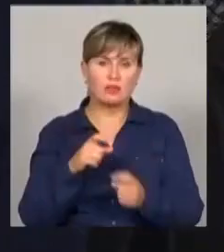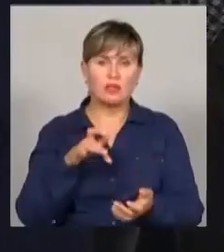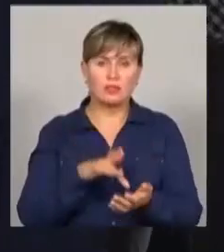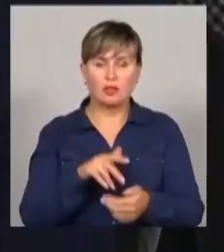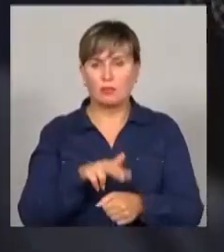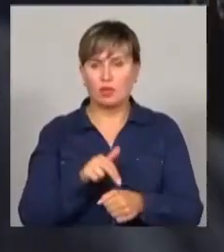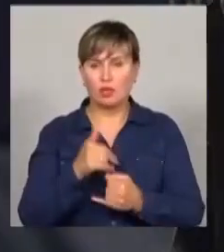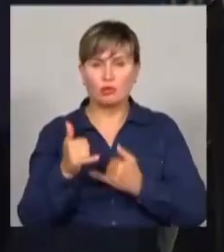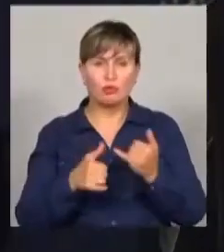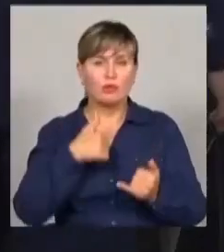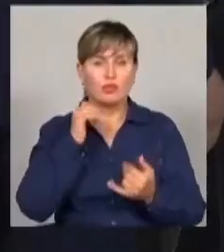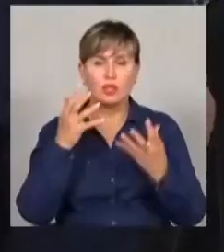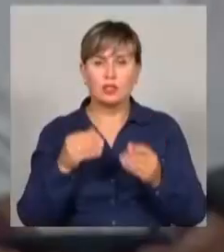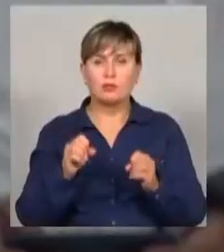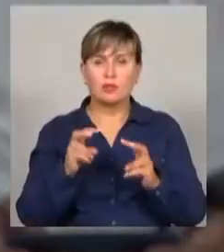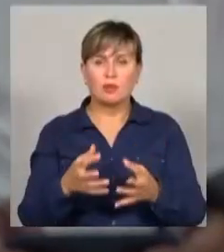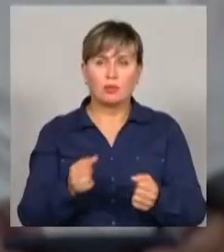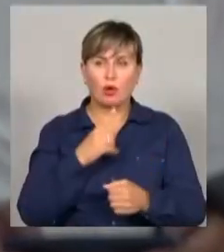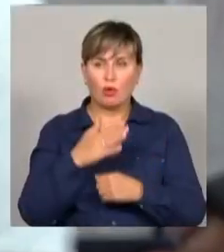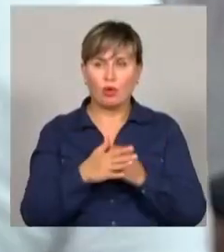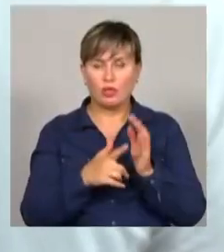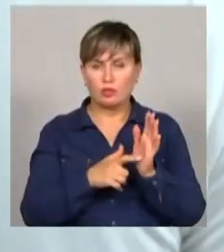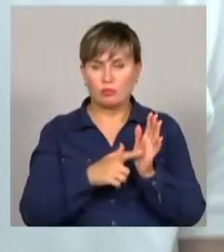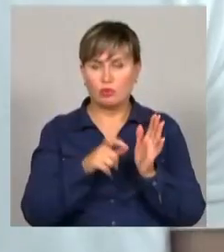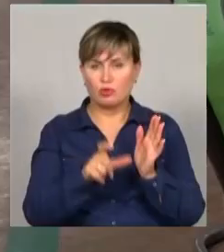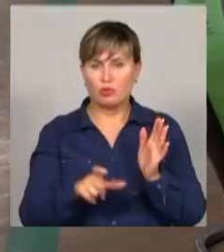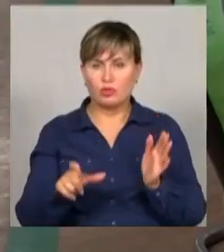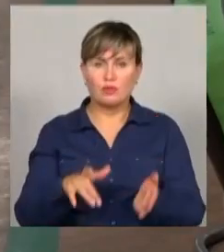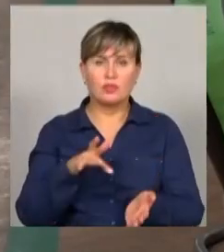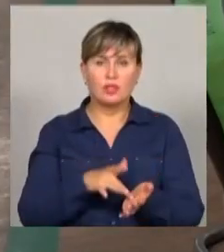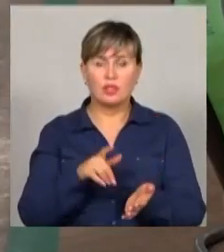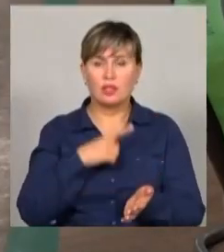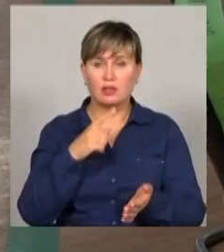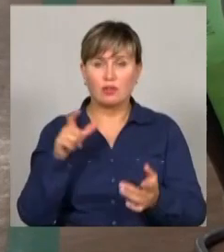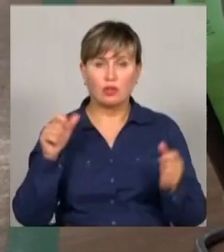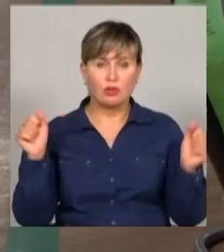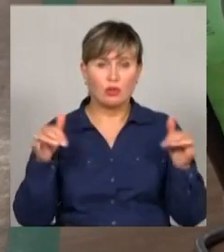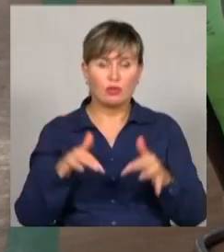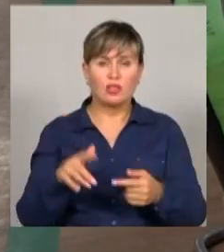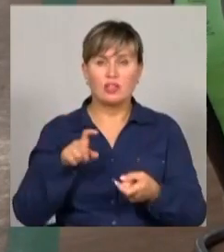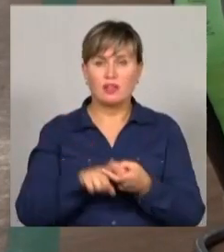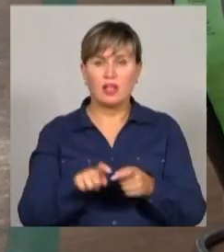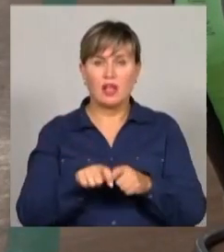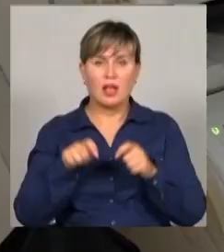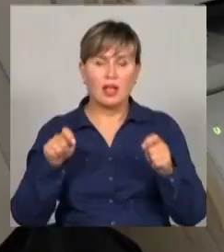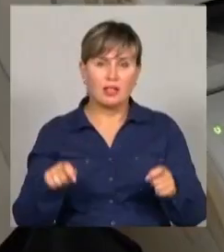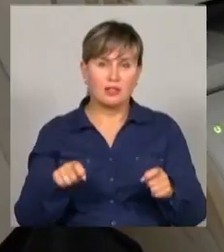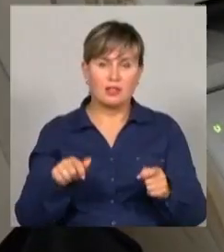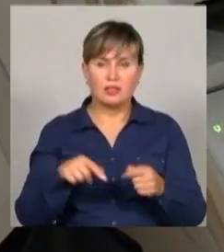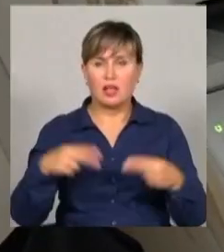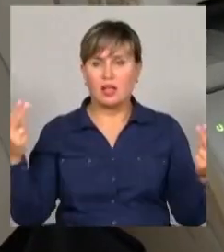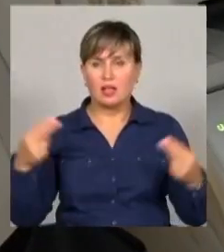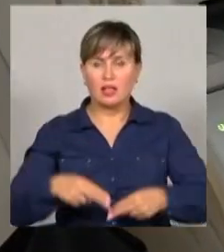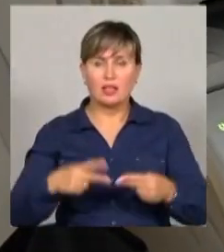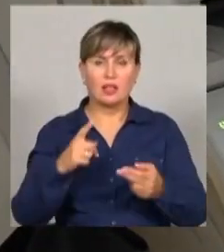миграционных услуг. За вчерашний день специалисты приняли около 700 человек. В центре считают, что наплыв иностранных граждан связан с открытием сухопутных границ. Одной